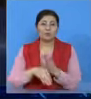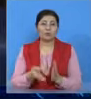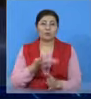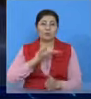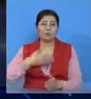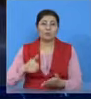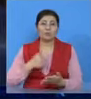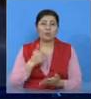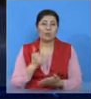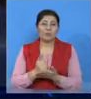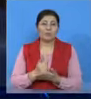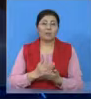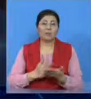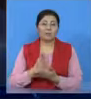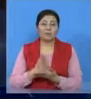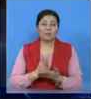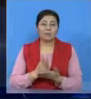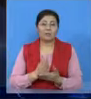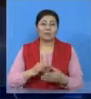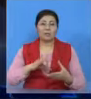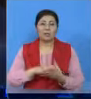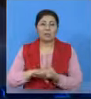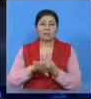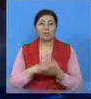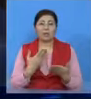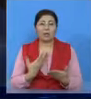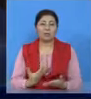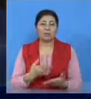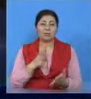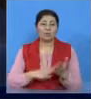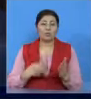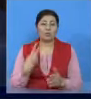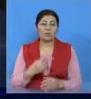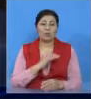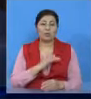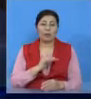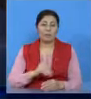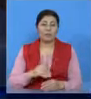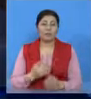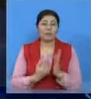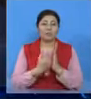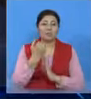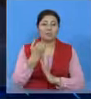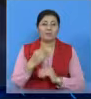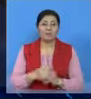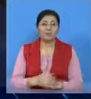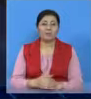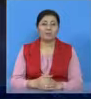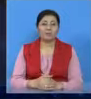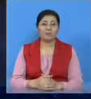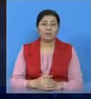біздің мемлекеттік қызметкерлердің кәсіподағы қазір 92200-ден астам мүшеміз